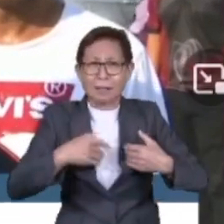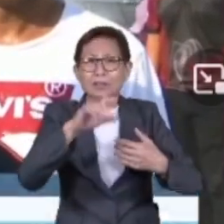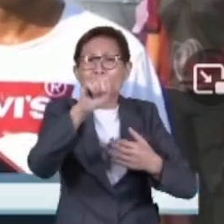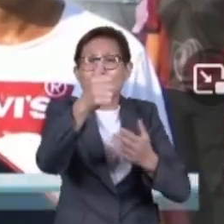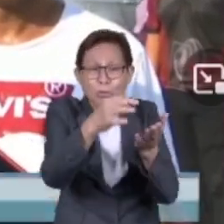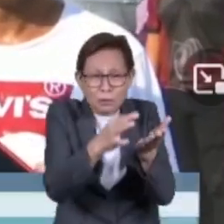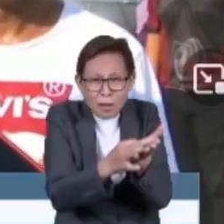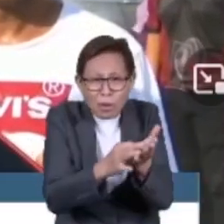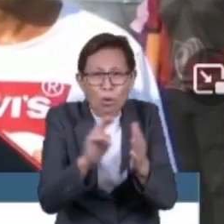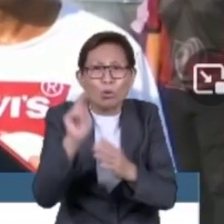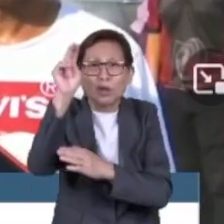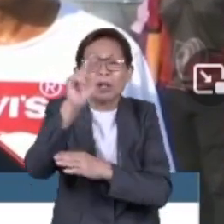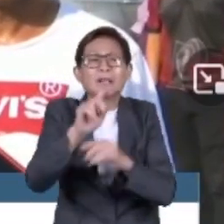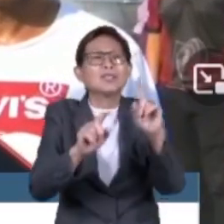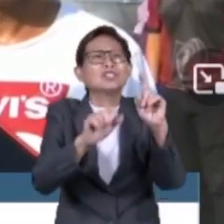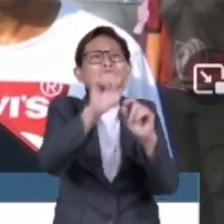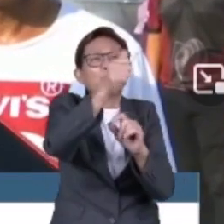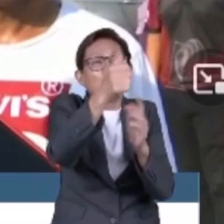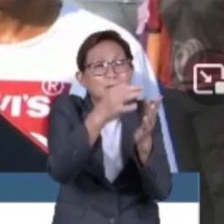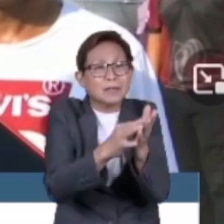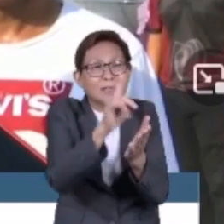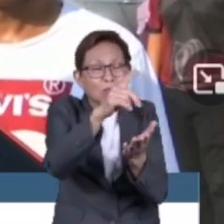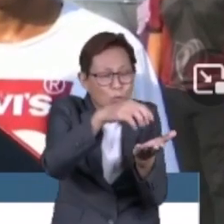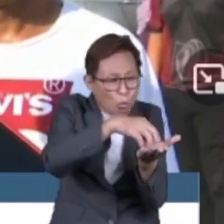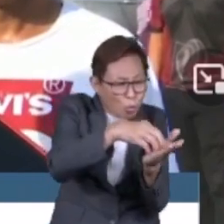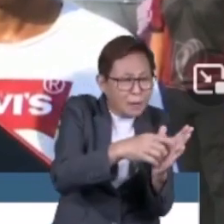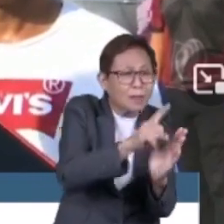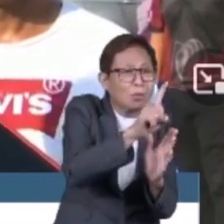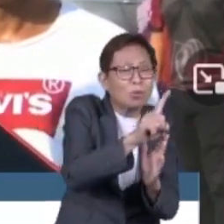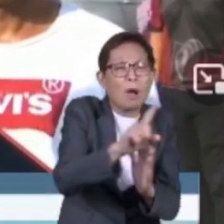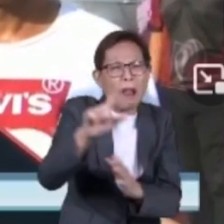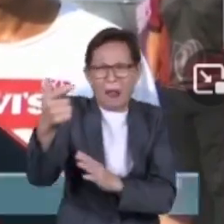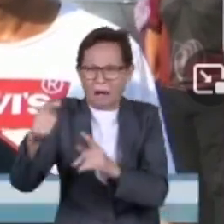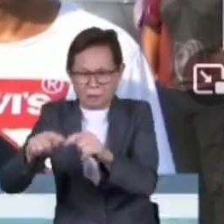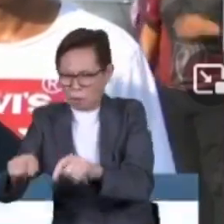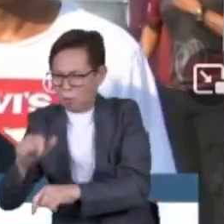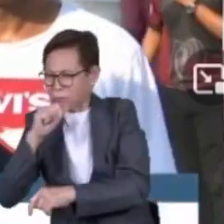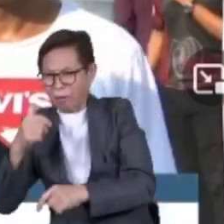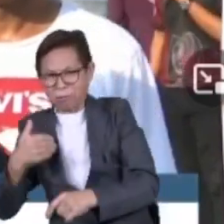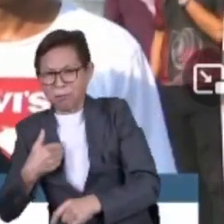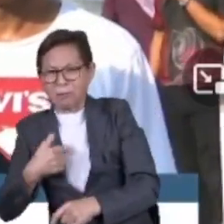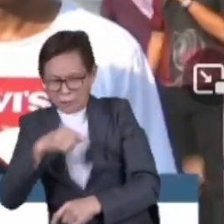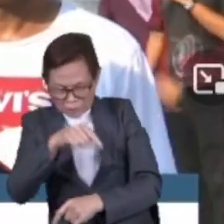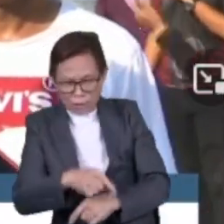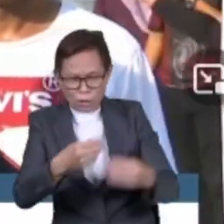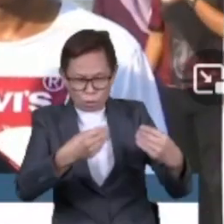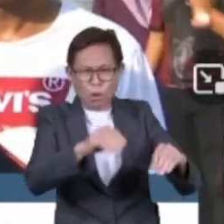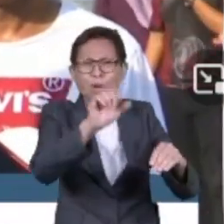membahas kupanglah satu satu biji tempat lain Saya enggak ada adalah